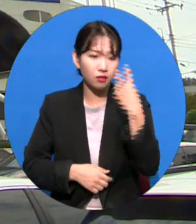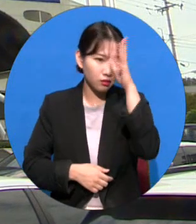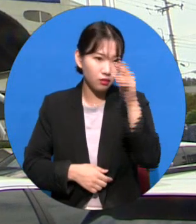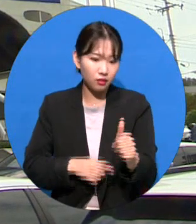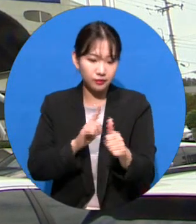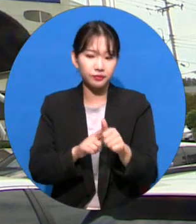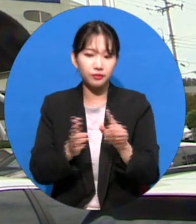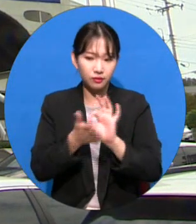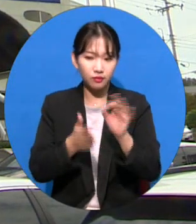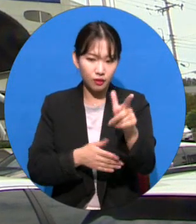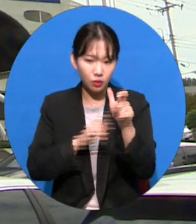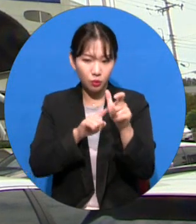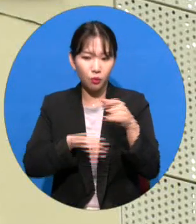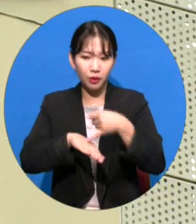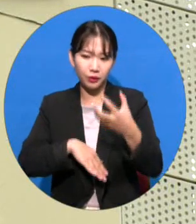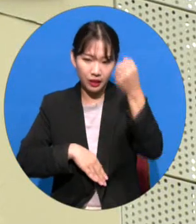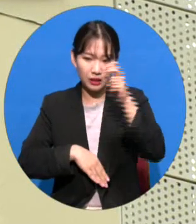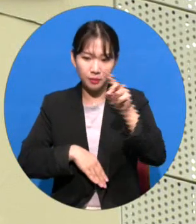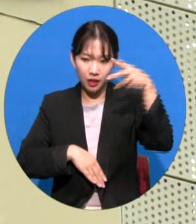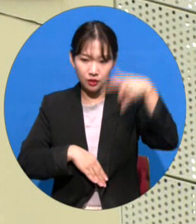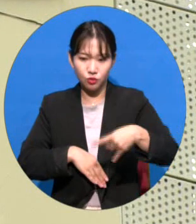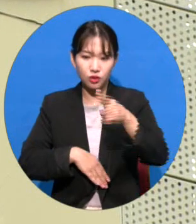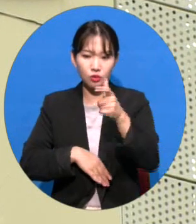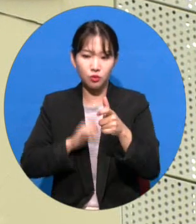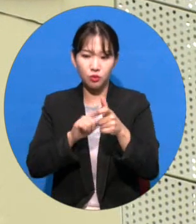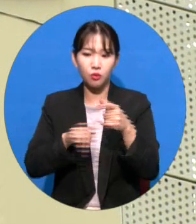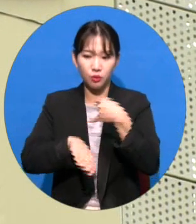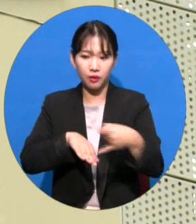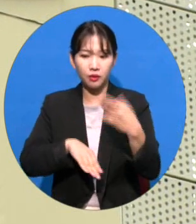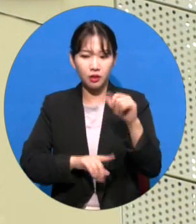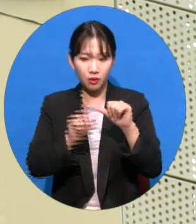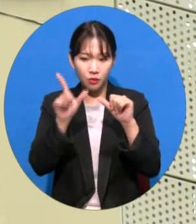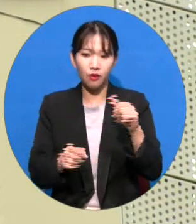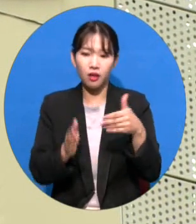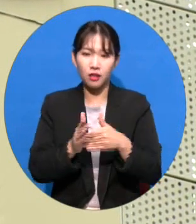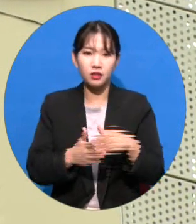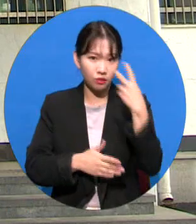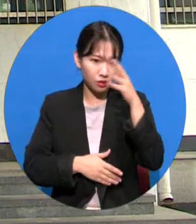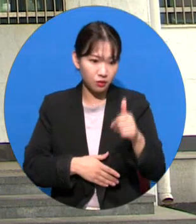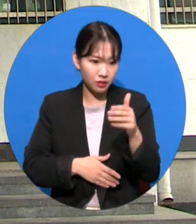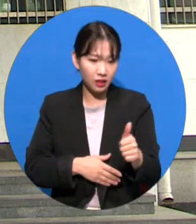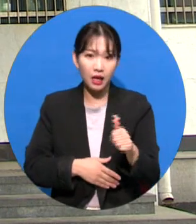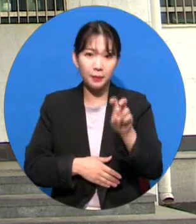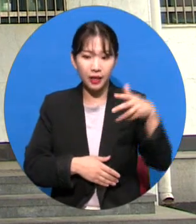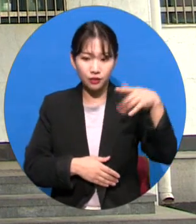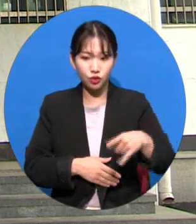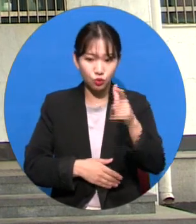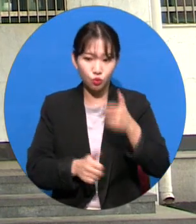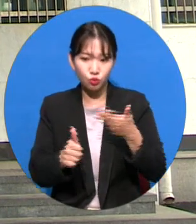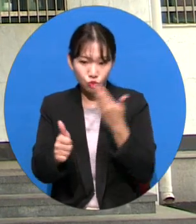관리소장이 사용한 총포는 완도군이 소유한 마취총. 완도군은 지난 5월까지 관리소장에게 마취총을